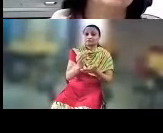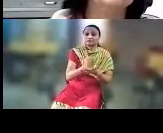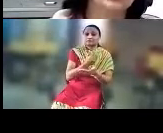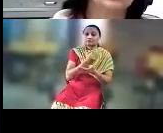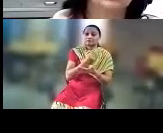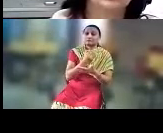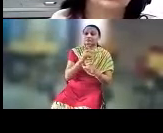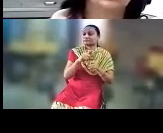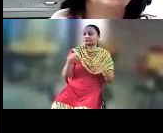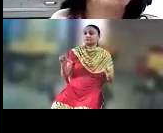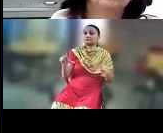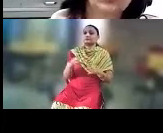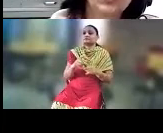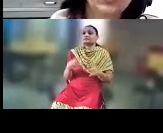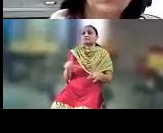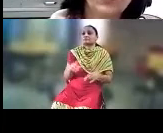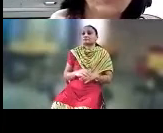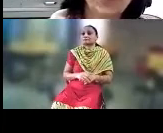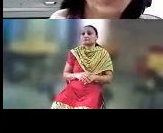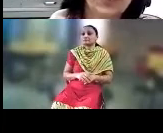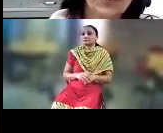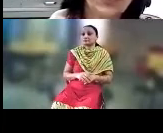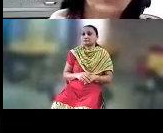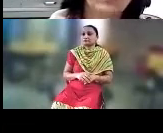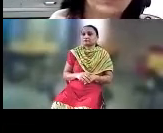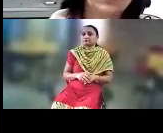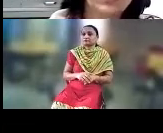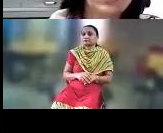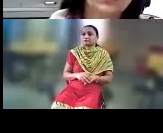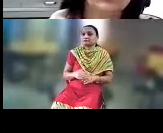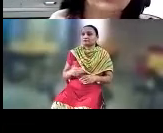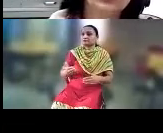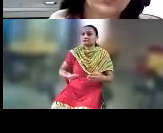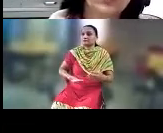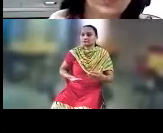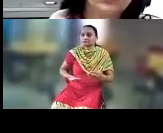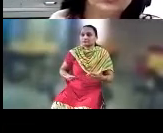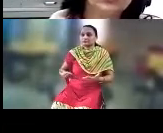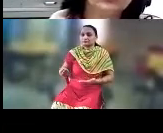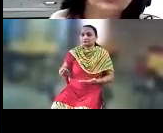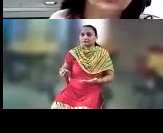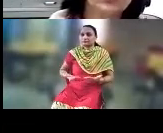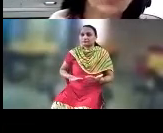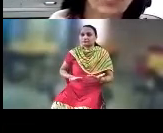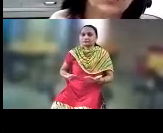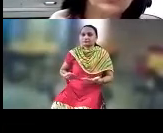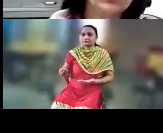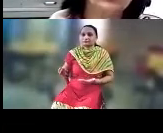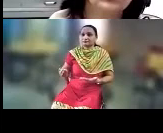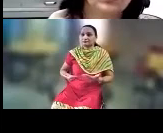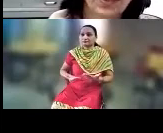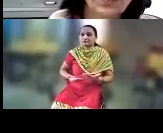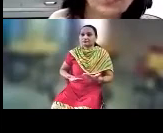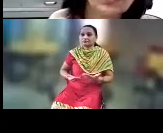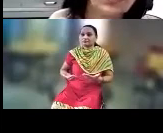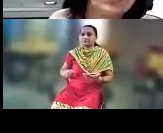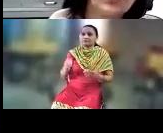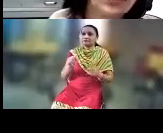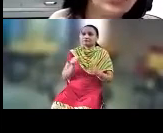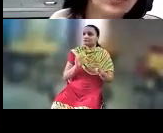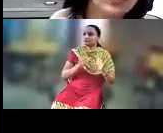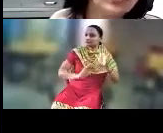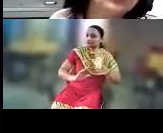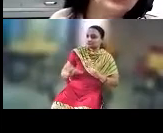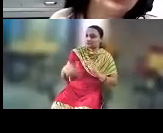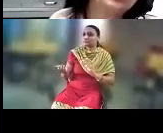डेंजर। दूसरा है बिहेवियरल प्रोटेक्टिव कैपेसिटीज। इसमें है एक्शंस एंड परफॉर्मेंस दैट रिजल्ट इन